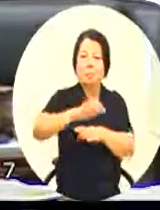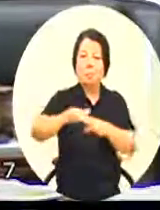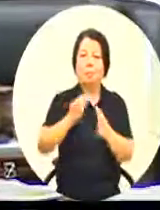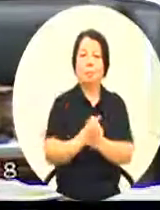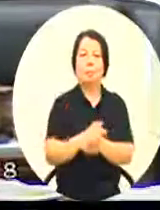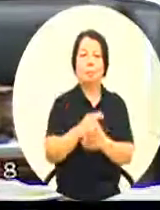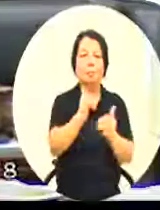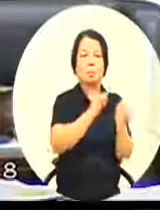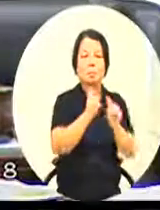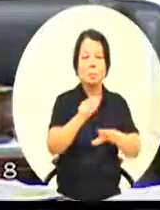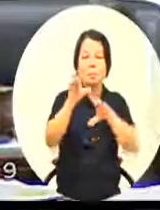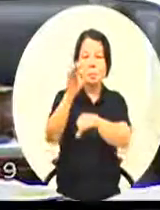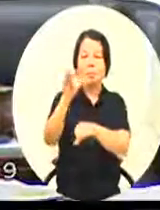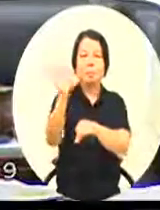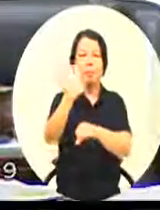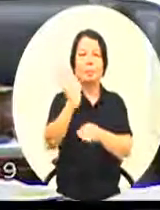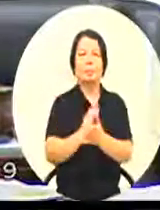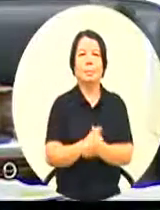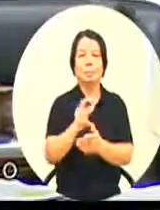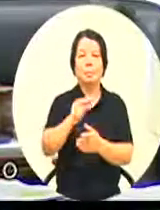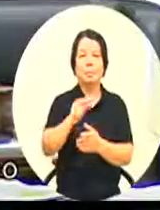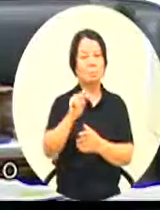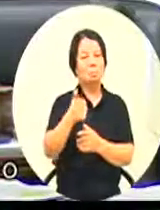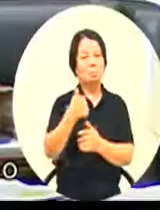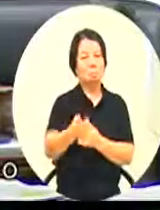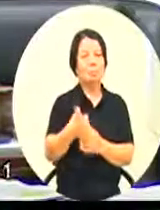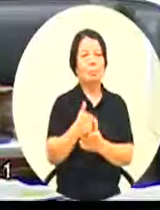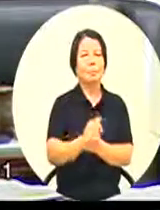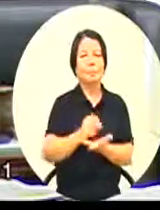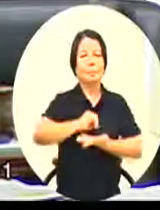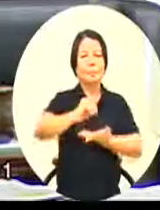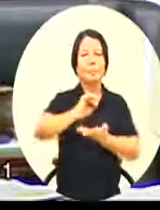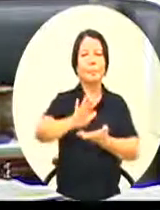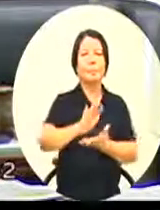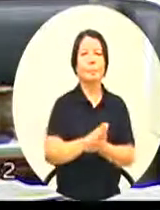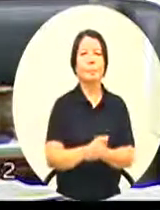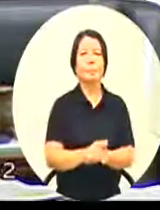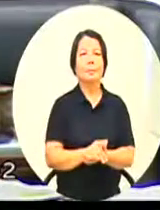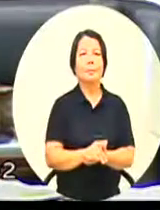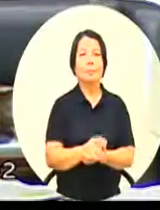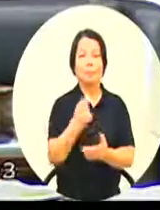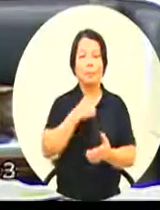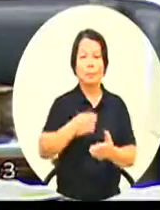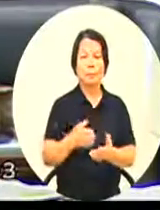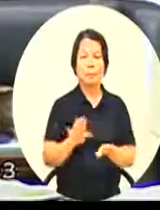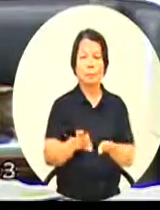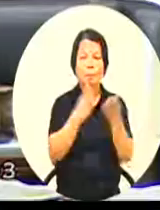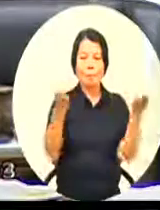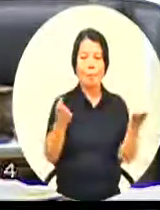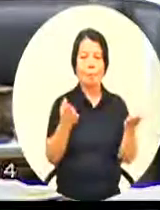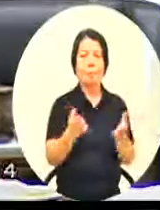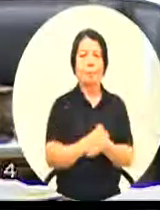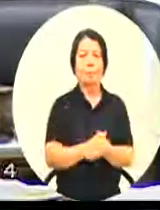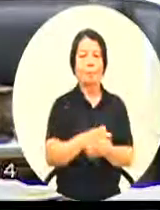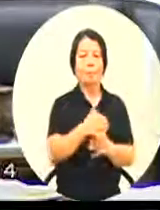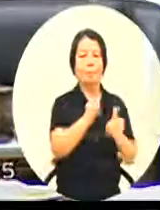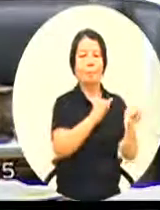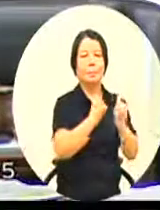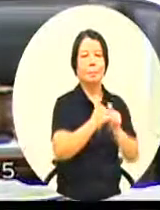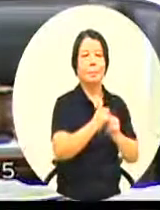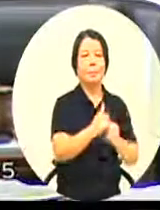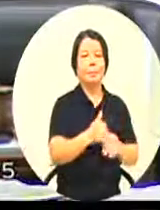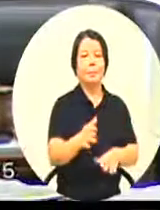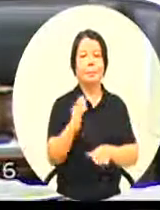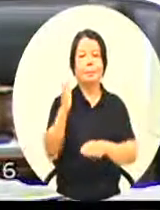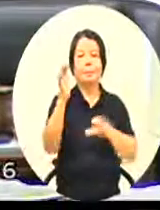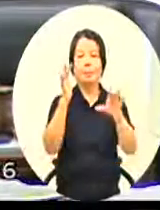民众不要停这里。我觉得这个方式也是不错了哈。那其实我们开放给邻边的民众来